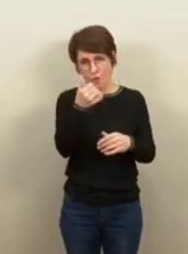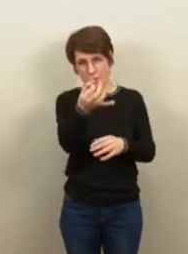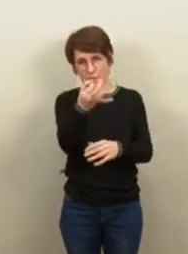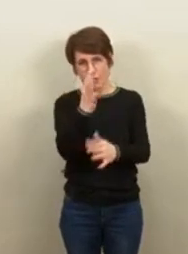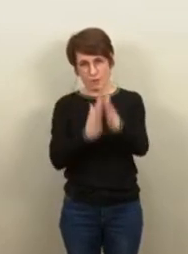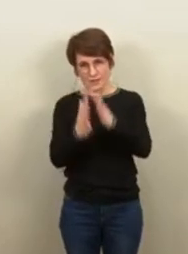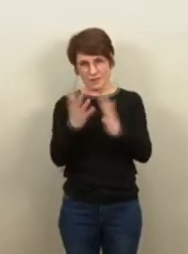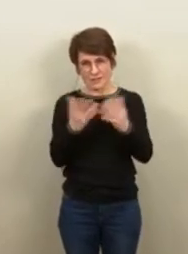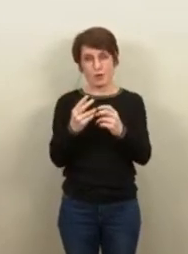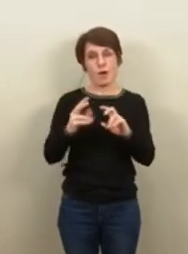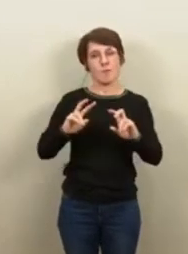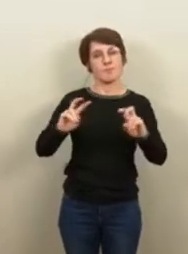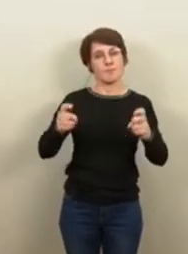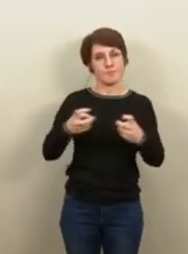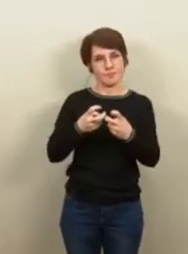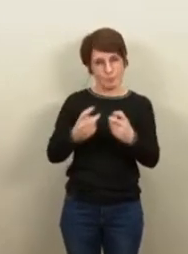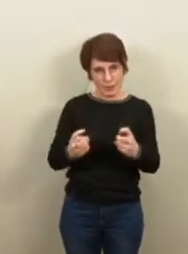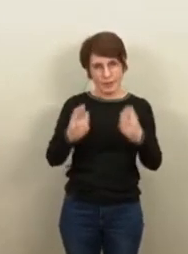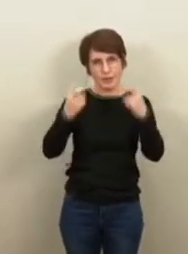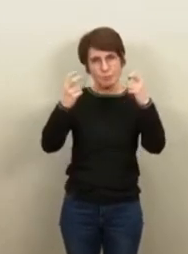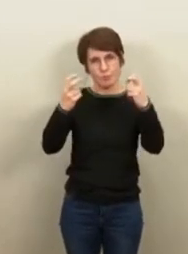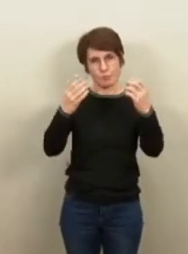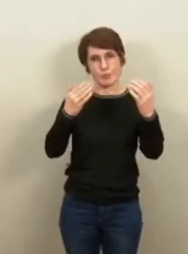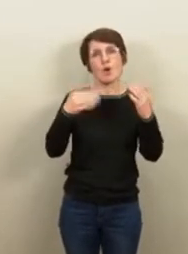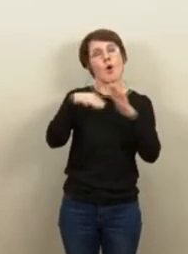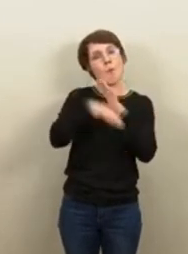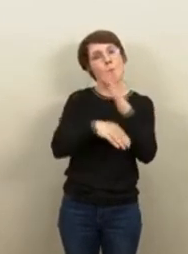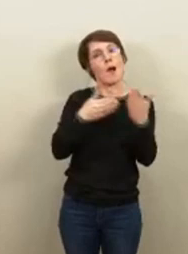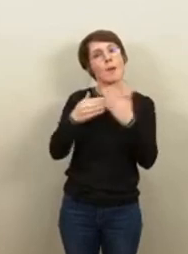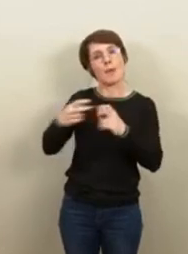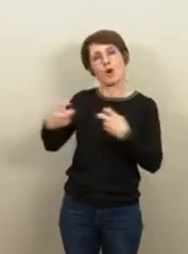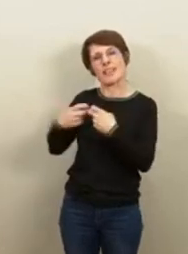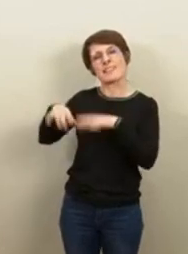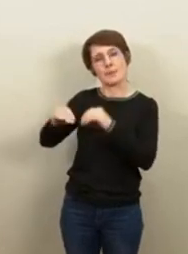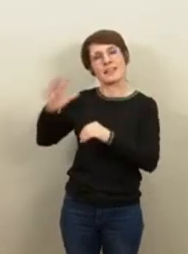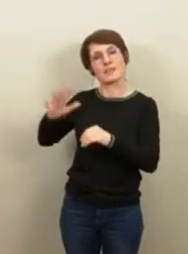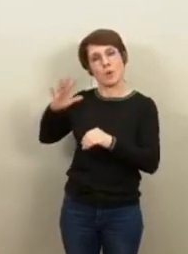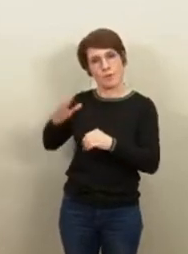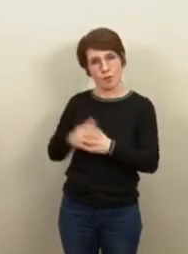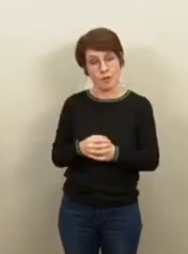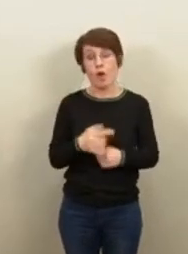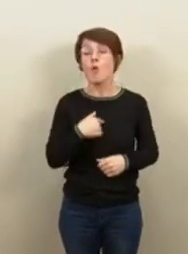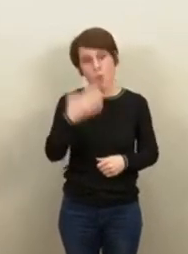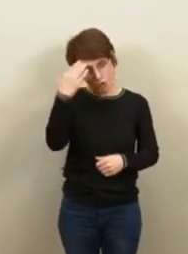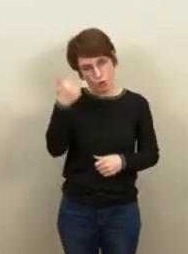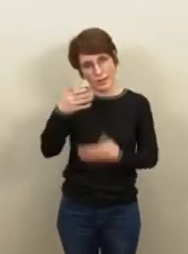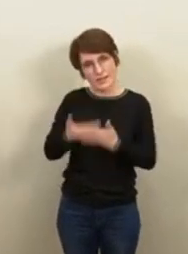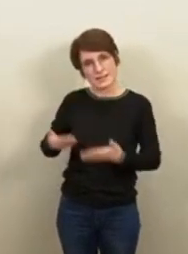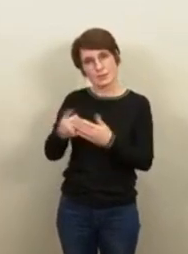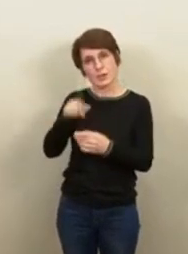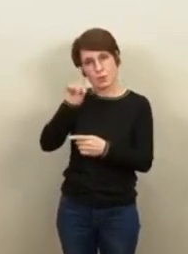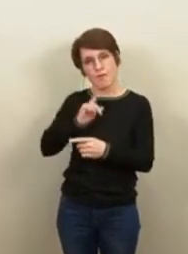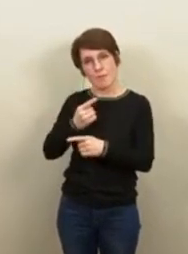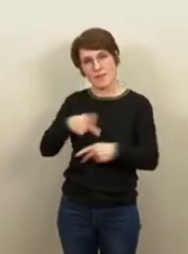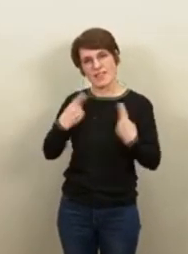serait inférieure à l'exonération de la taxe d'habitation. Je peux vous donner le cas d'une personne, seule avec un enfant,